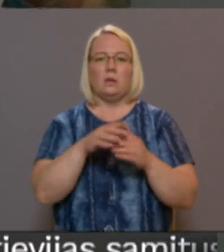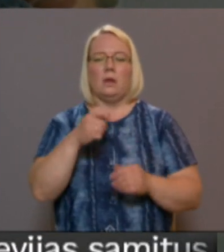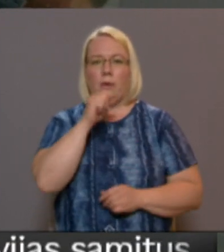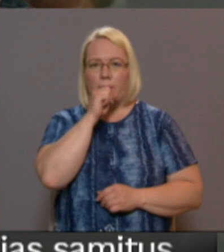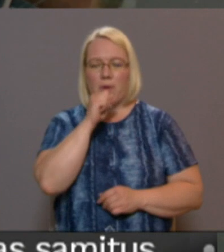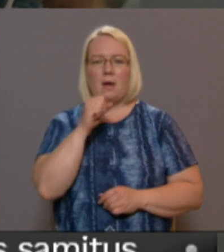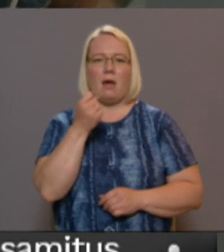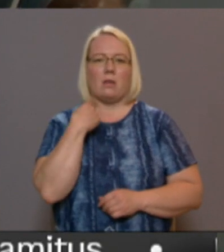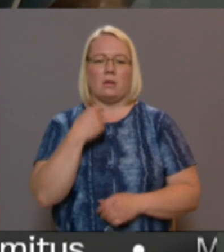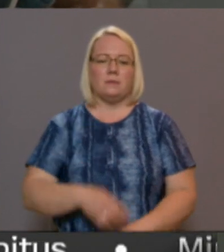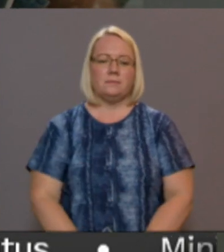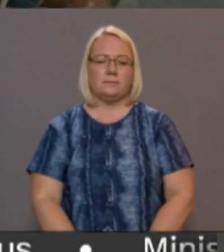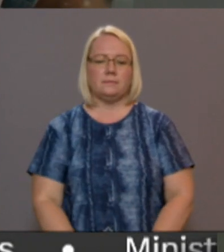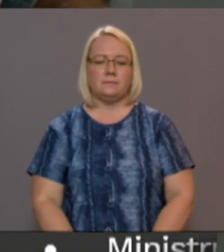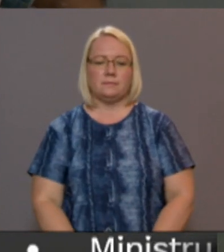zēru.